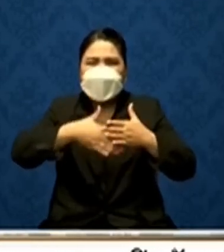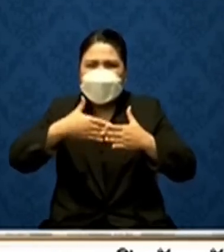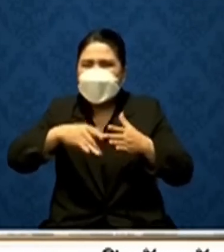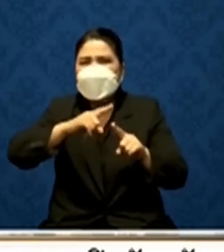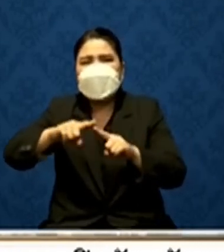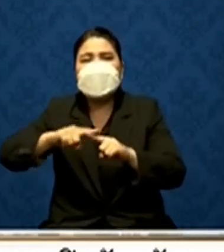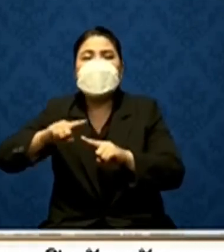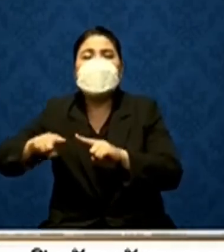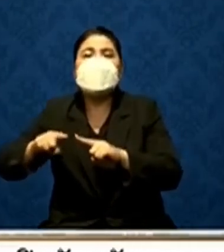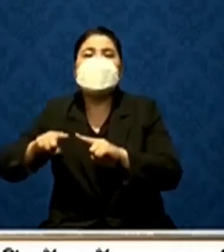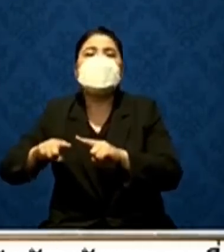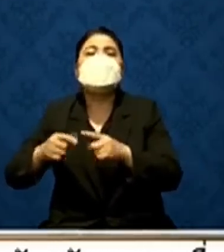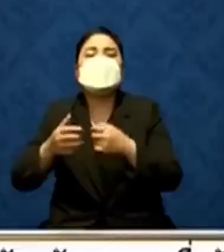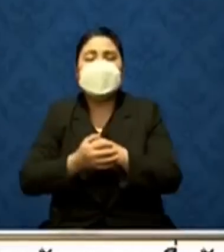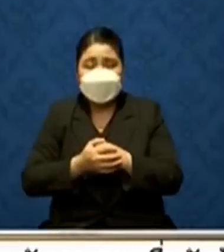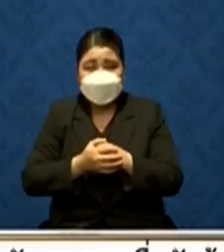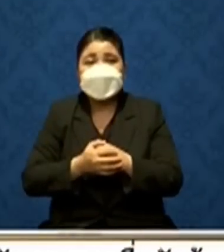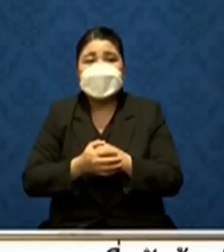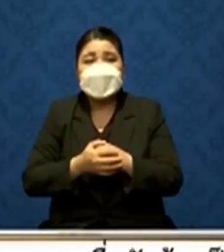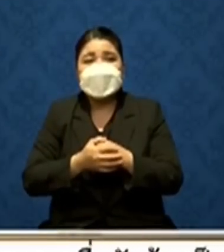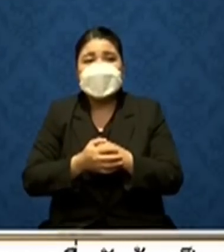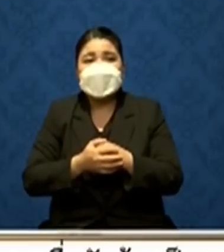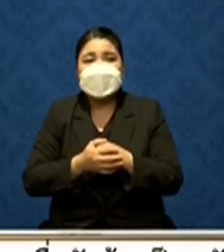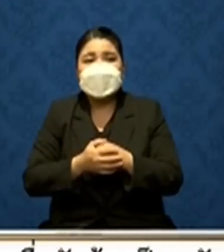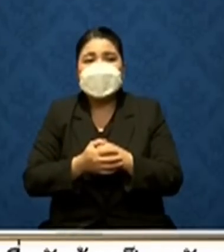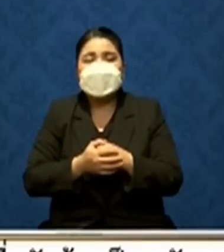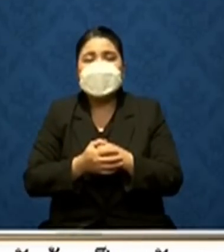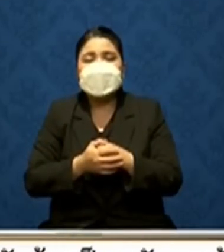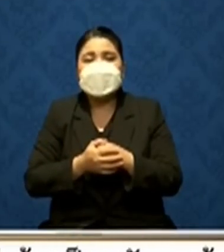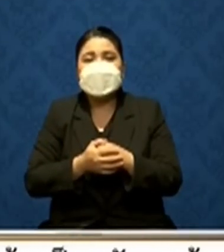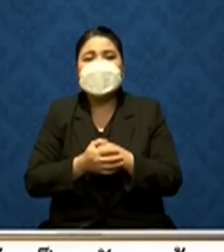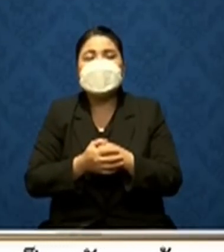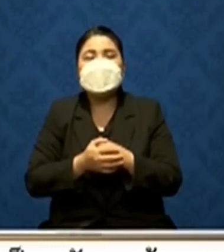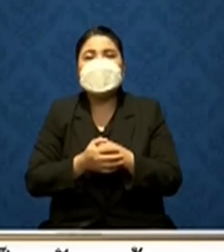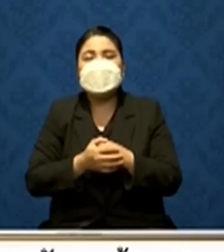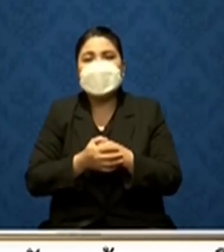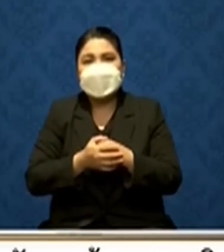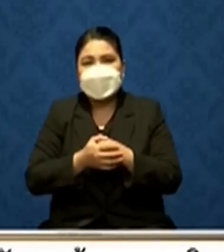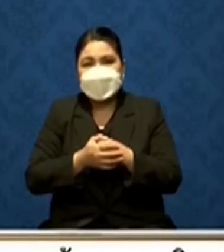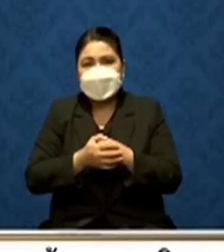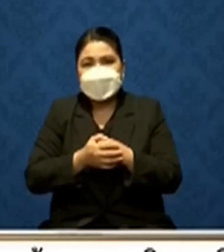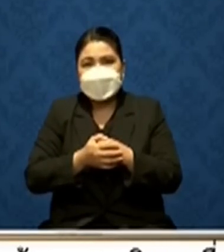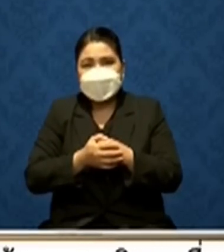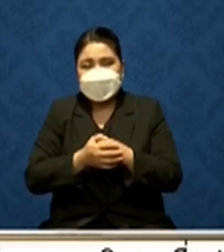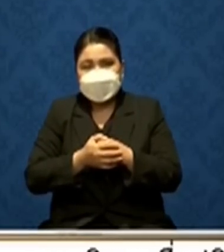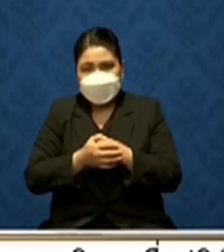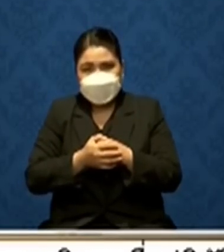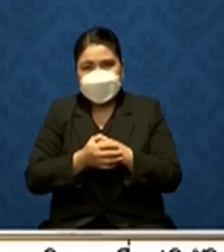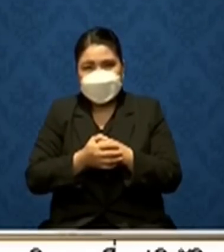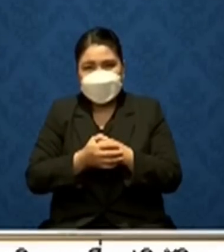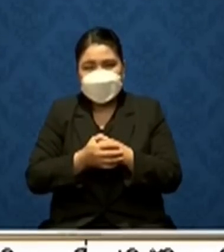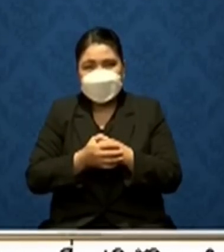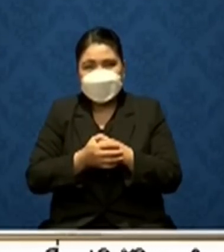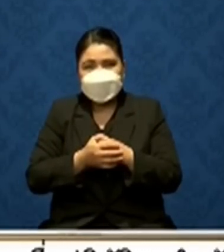เมื่อได้กระทำการอยากรวยให้บรรดาพรรคร่วมรัฐบาล